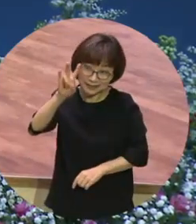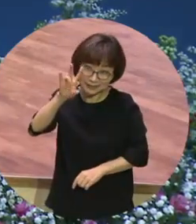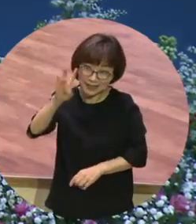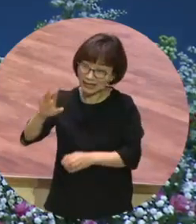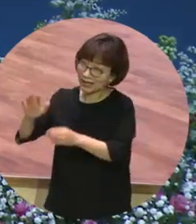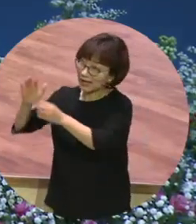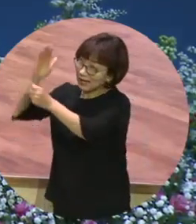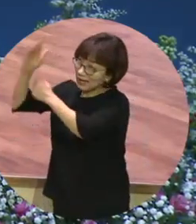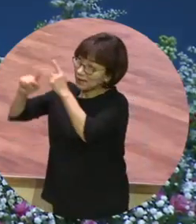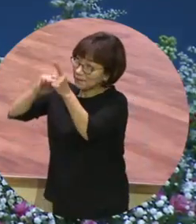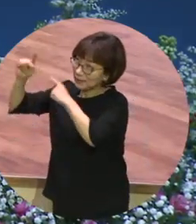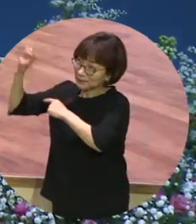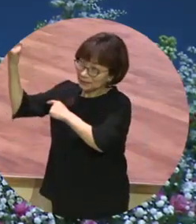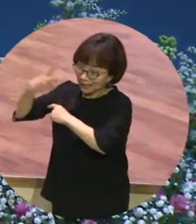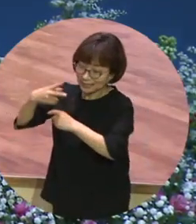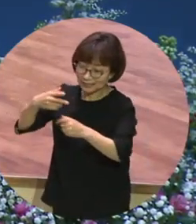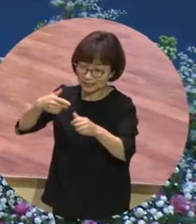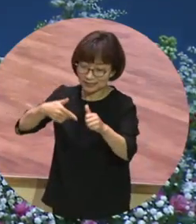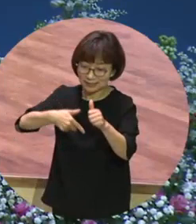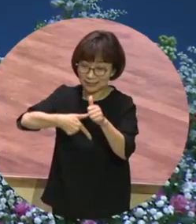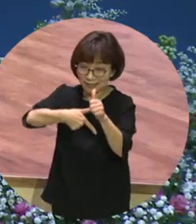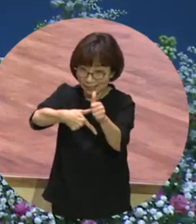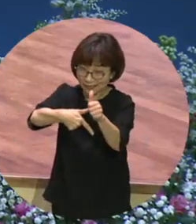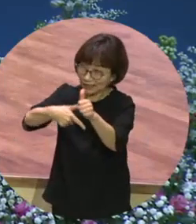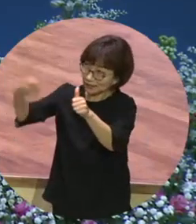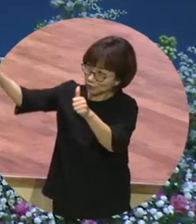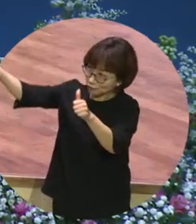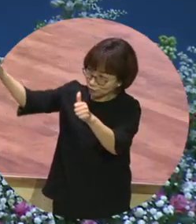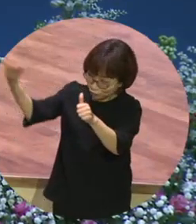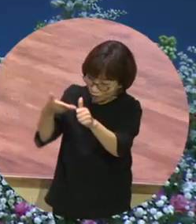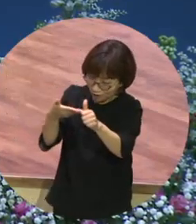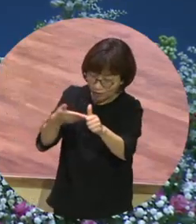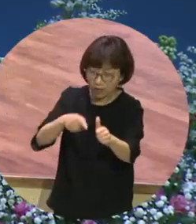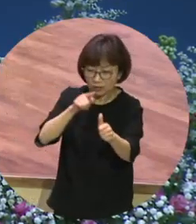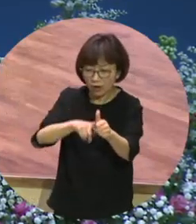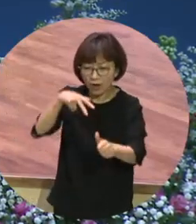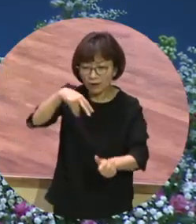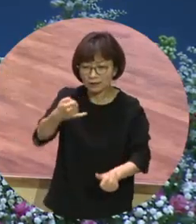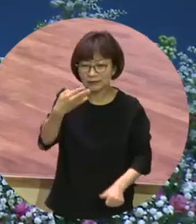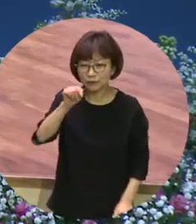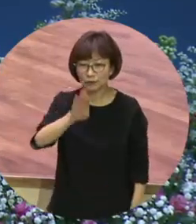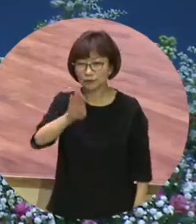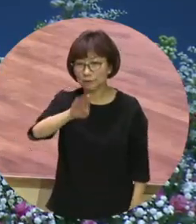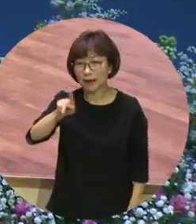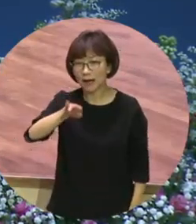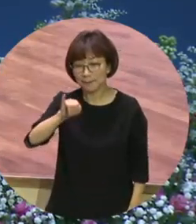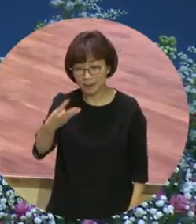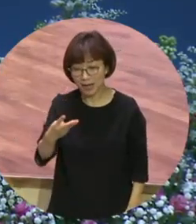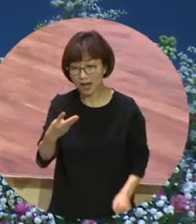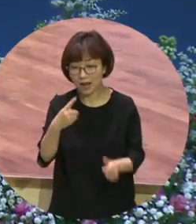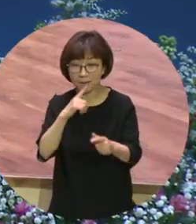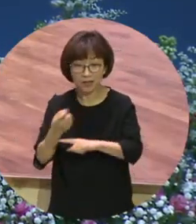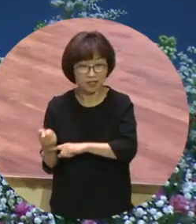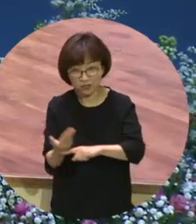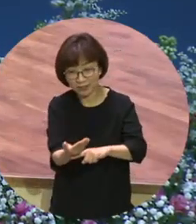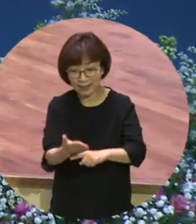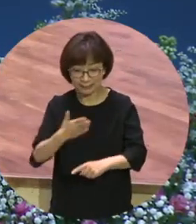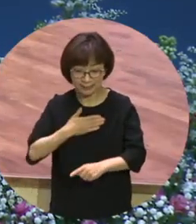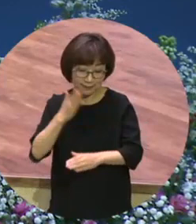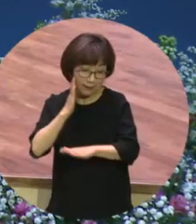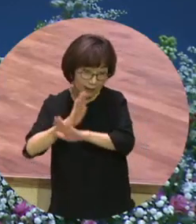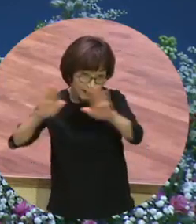다시 학계에 임하니라. 이르시되 너는 유다 총독 스룹바벨에게 말하여 이르라. 내가 하늘과